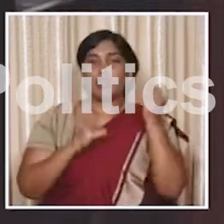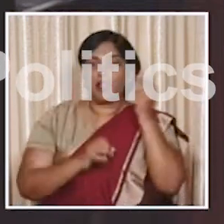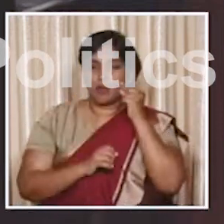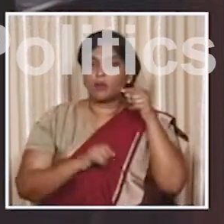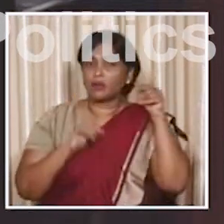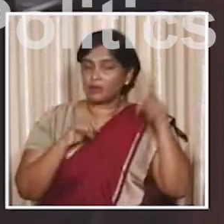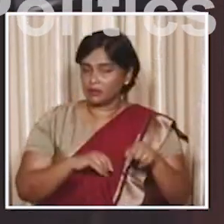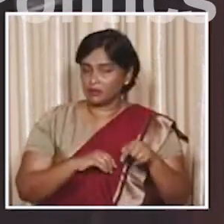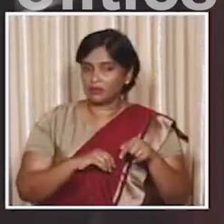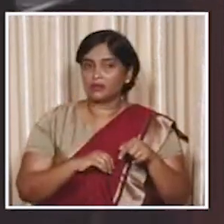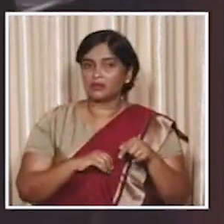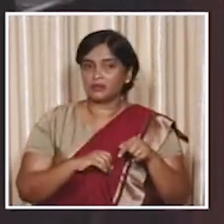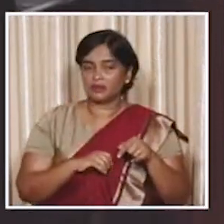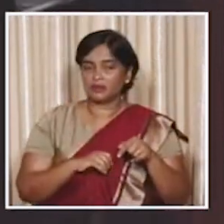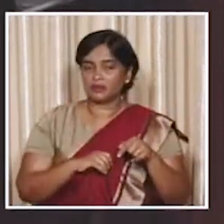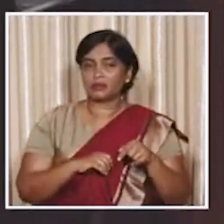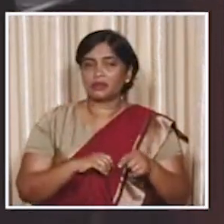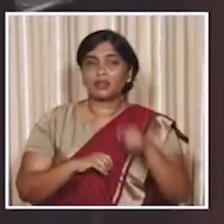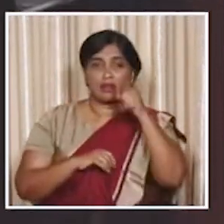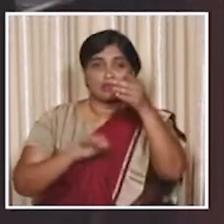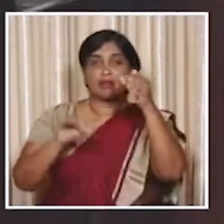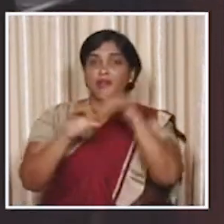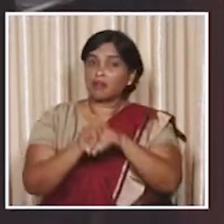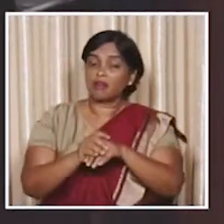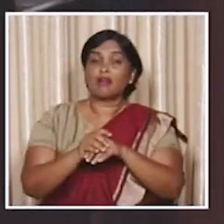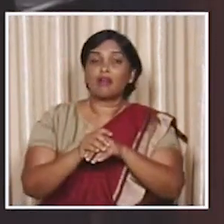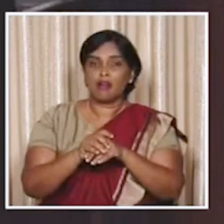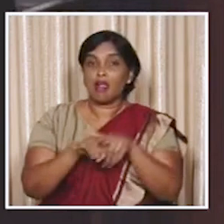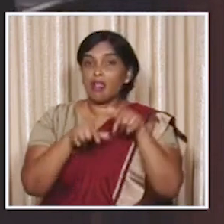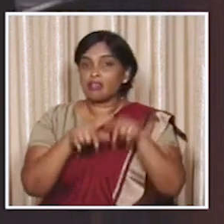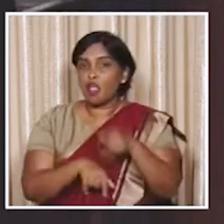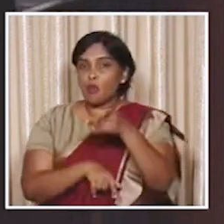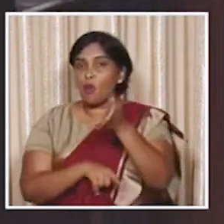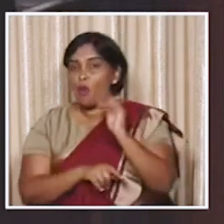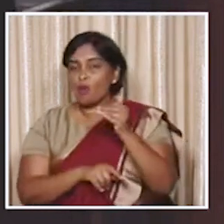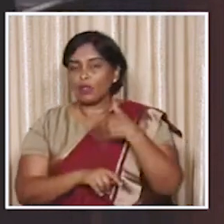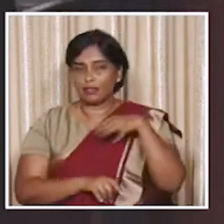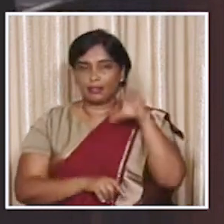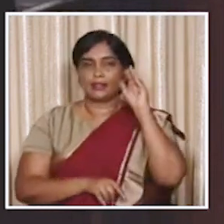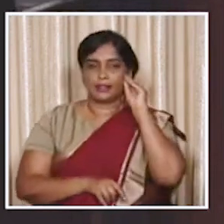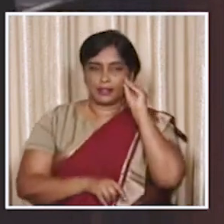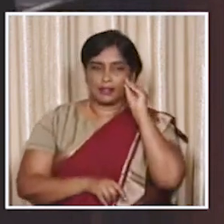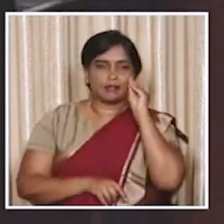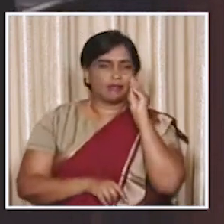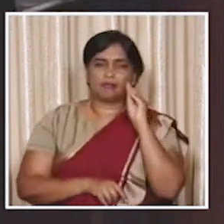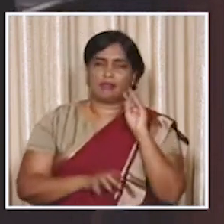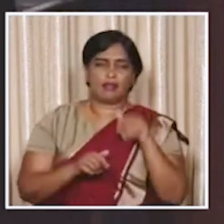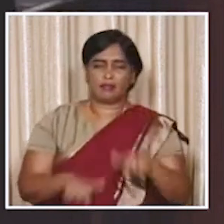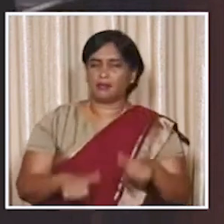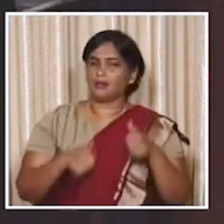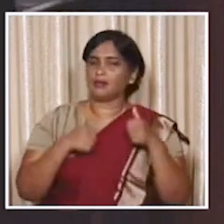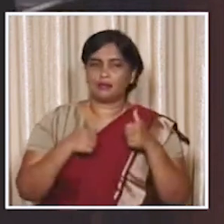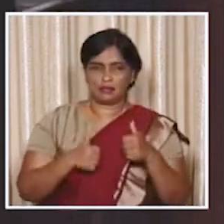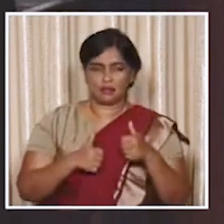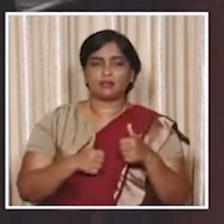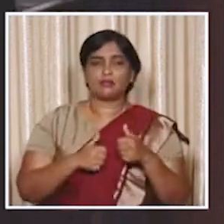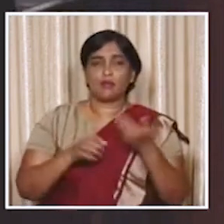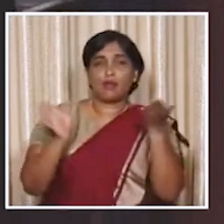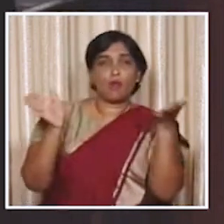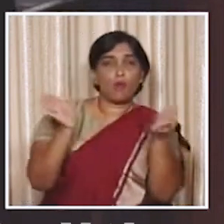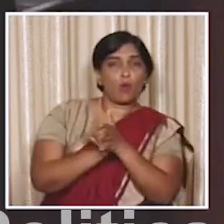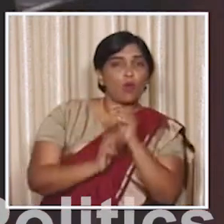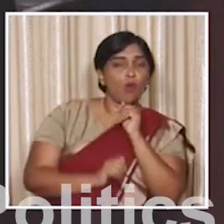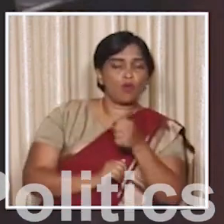දැන් ඔයා හිටපු දන දැන් හොඳට පෑදිලිව පේනවා. කිසිම අඩුපාඩුවක් නැතුව කොහෙද හිටියේ